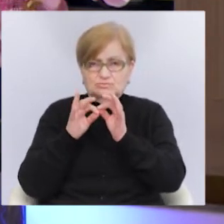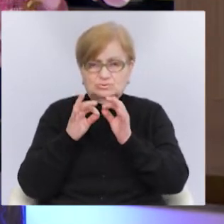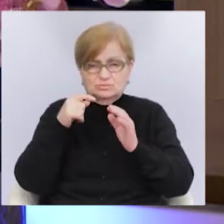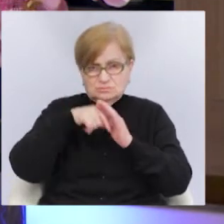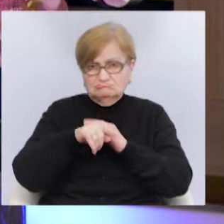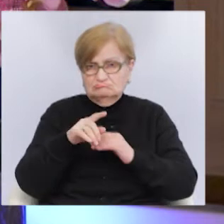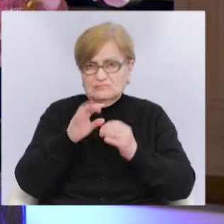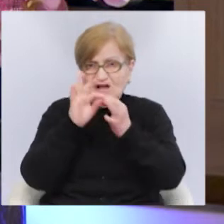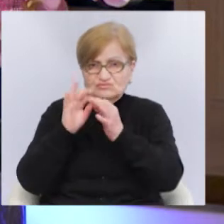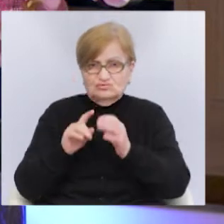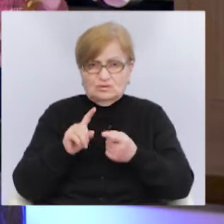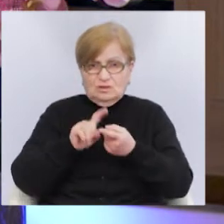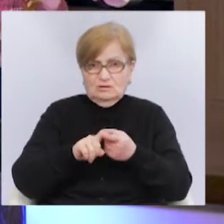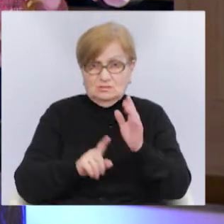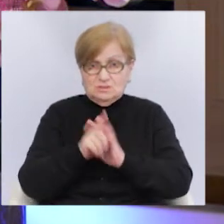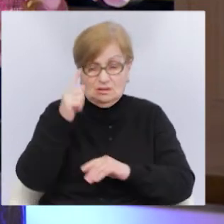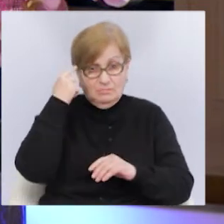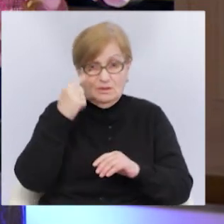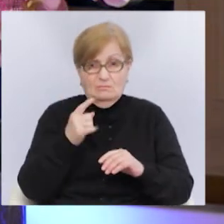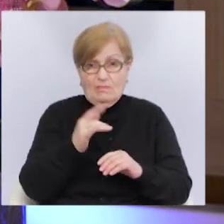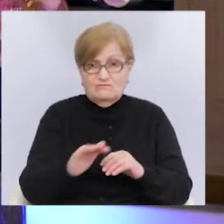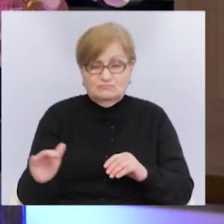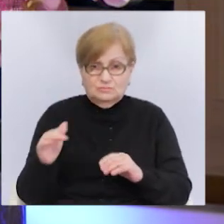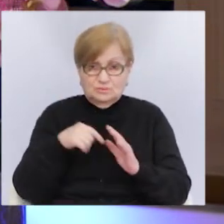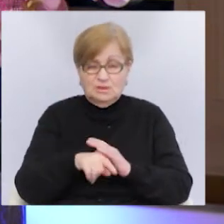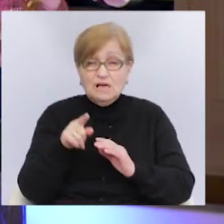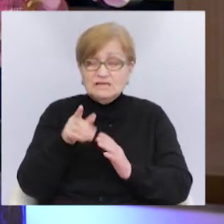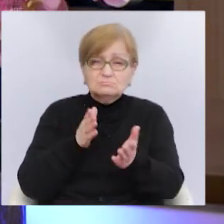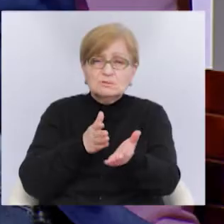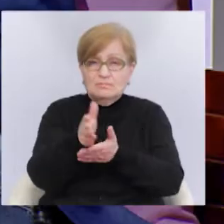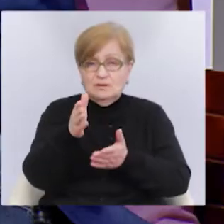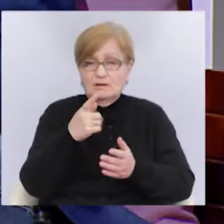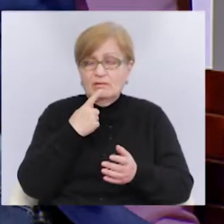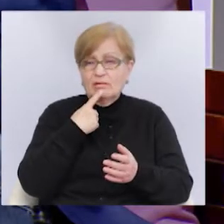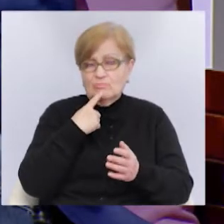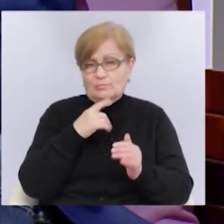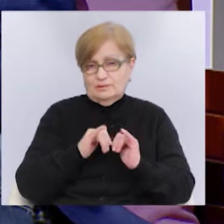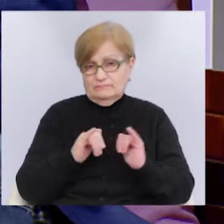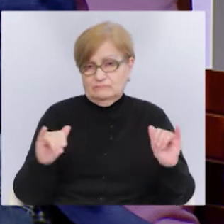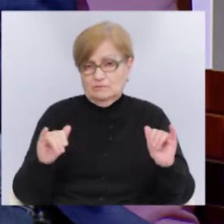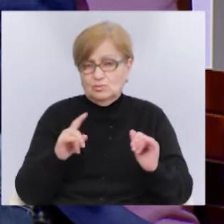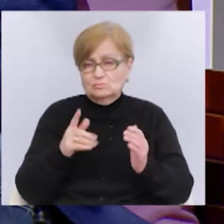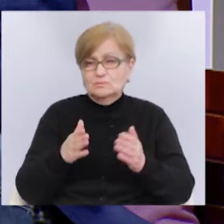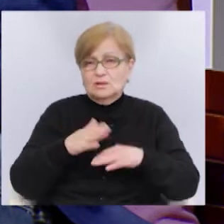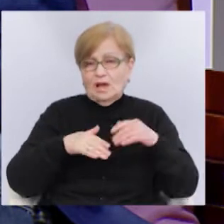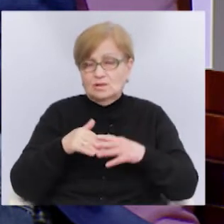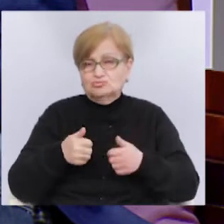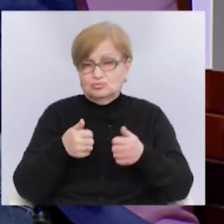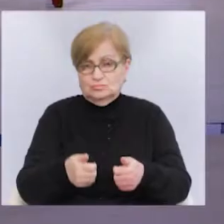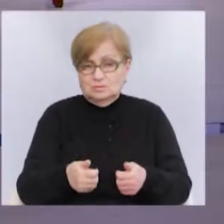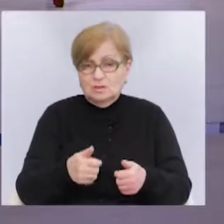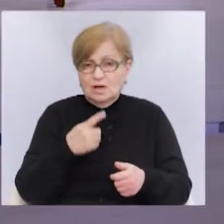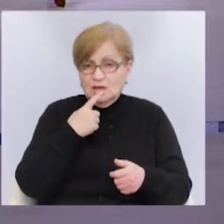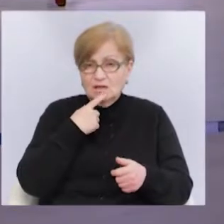თავის ტვინში. და ეს ყველაფერი არის მიმართული იმისკენ, რომ ენობრივ განვითარებას შეეწყოს ხელი.